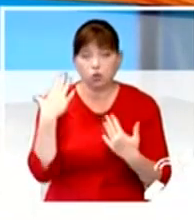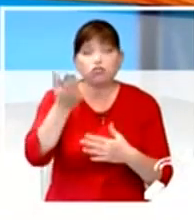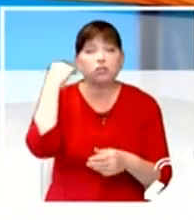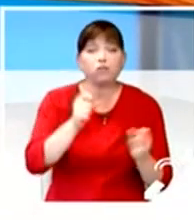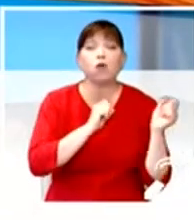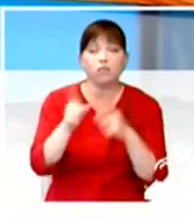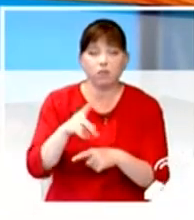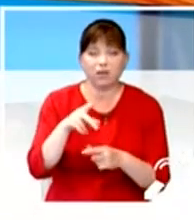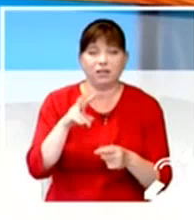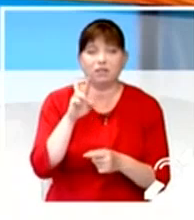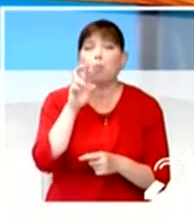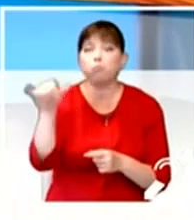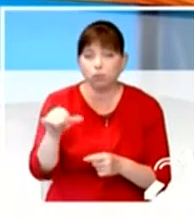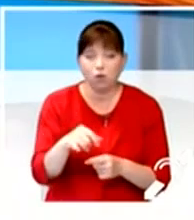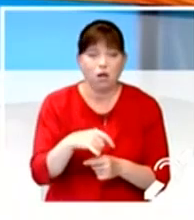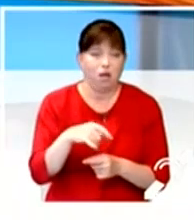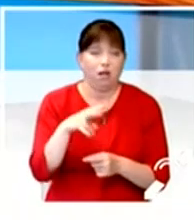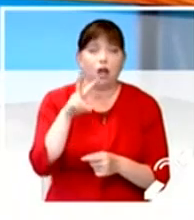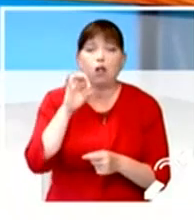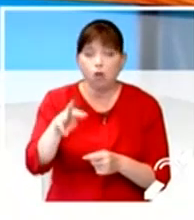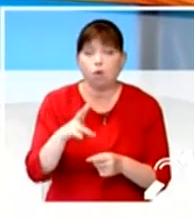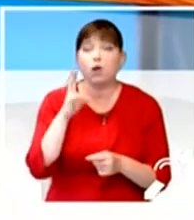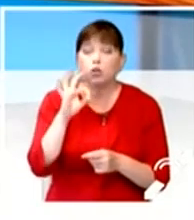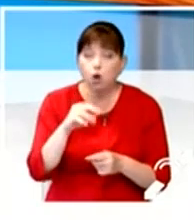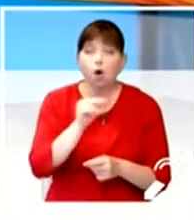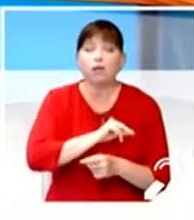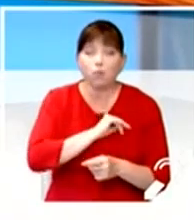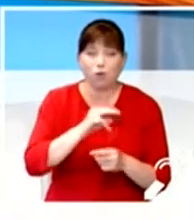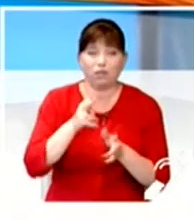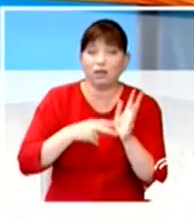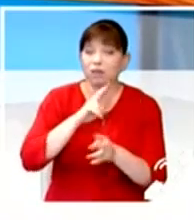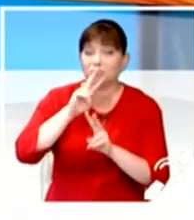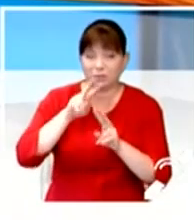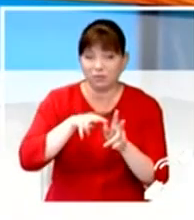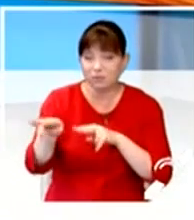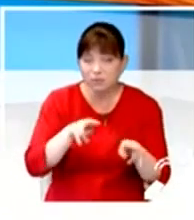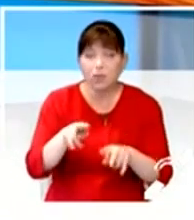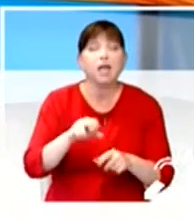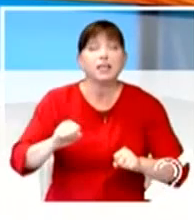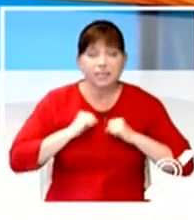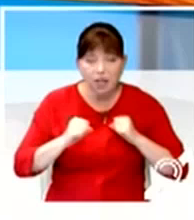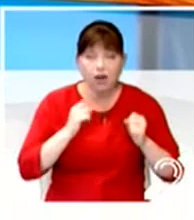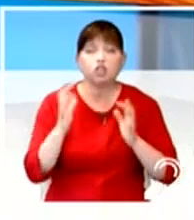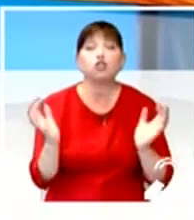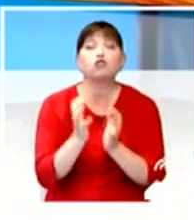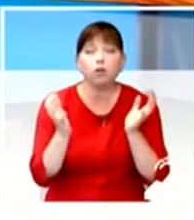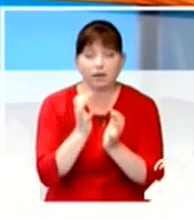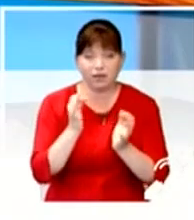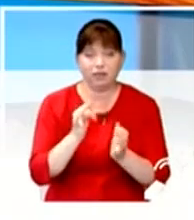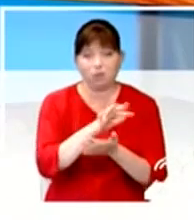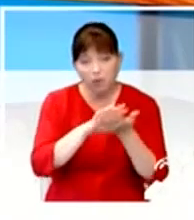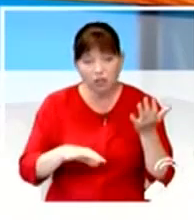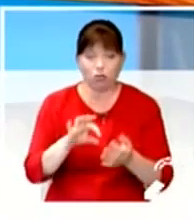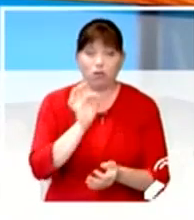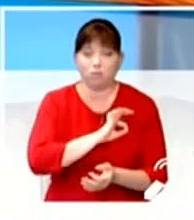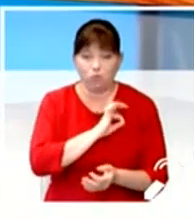de mult la fier uzat, însă angajații întreprinderii Calea Ferată din Moldova fac aproape imposibilul și reușesc să le mențină